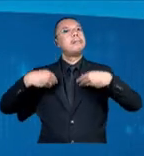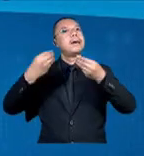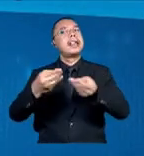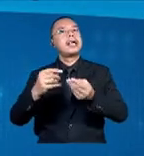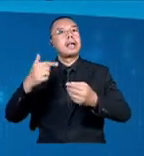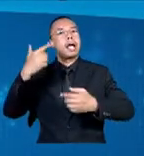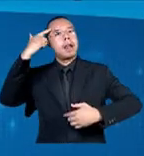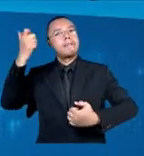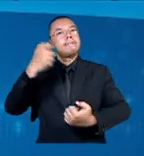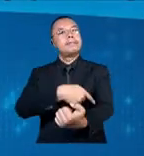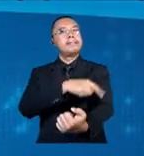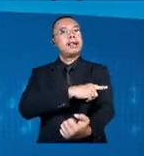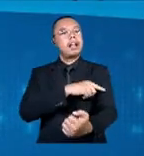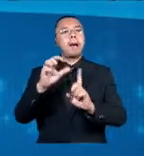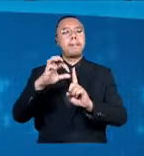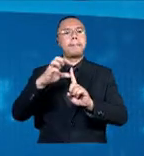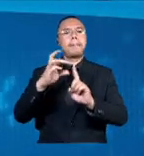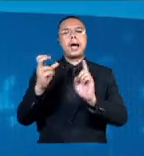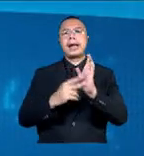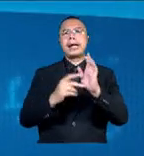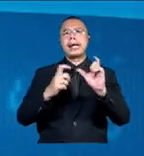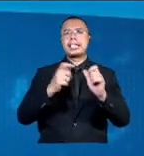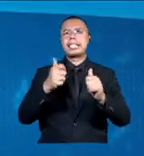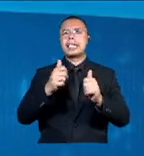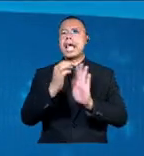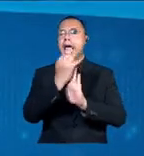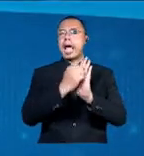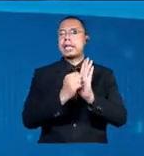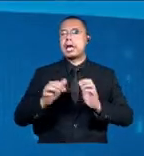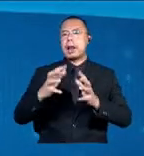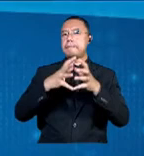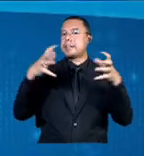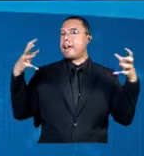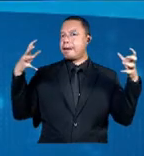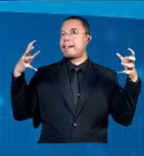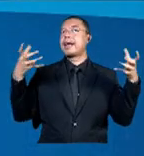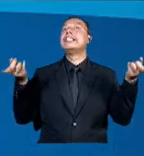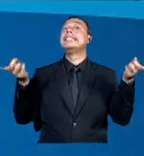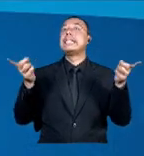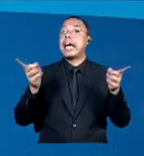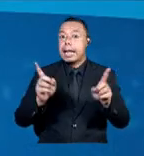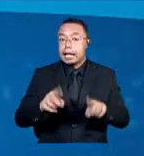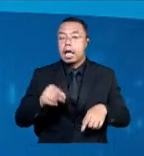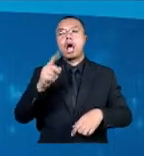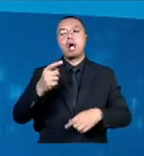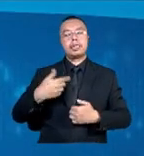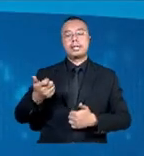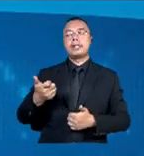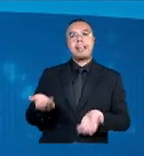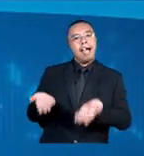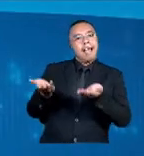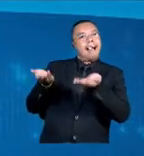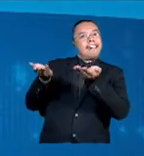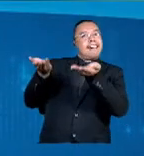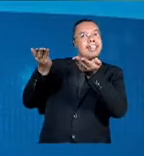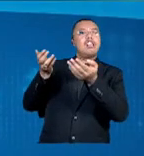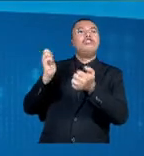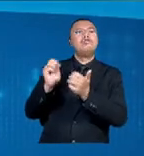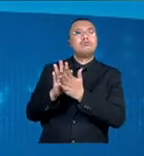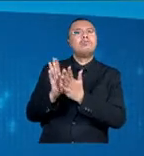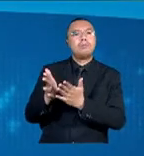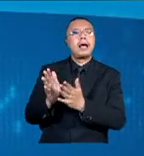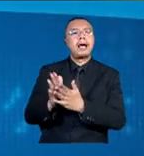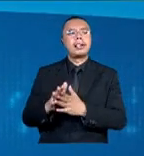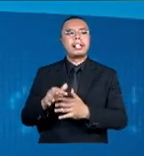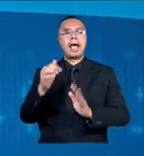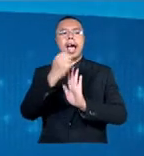prestasi. Peparnas ini merupakan perhelatan besar. Jadi harus kita angkat terus agar perhelatan